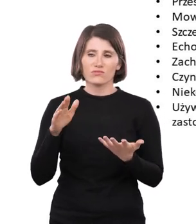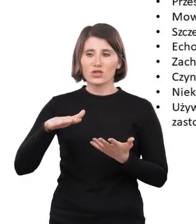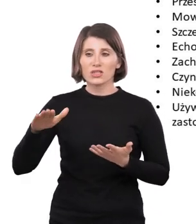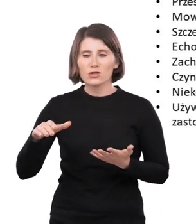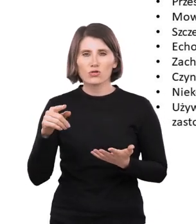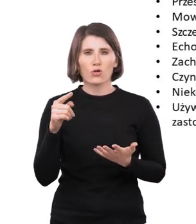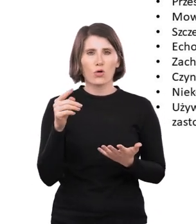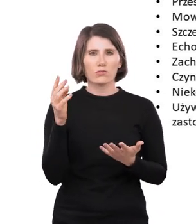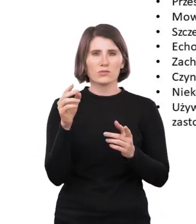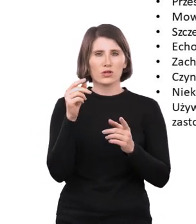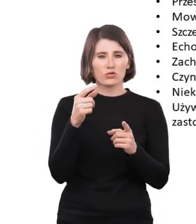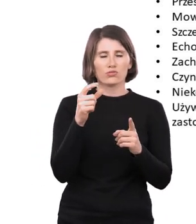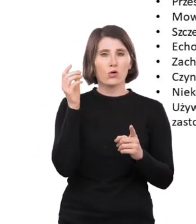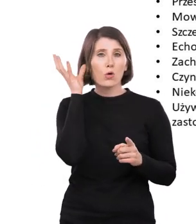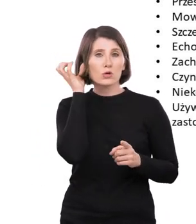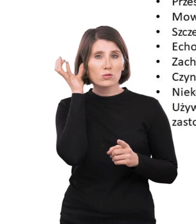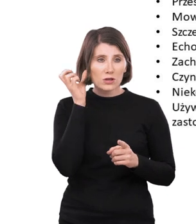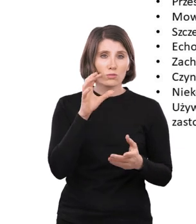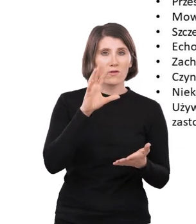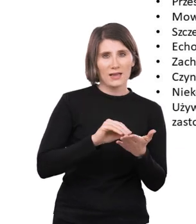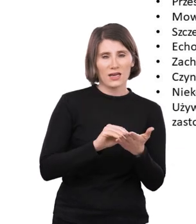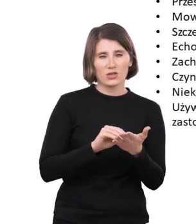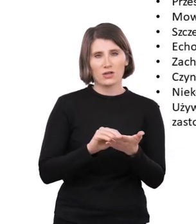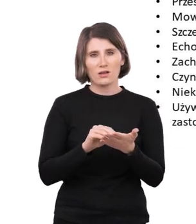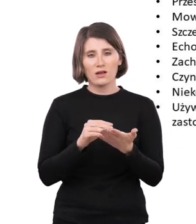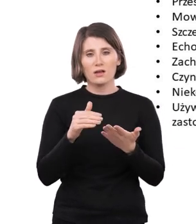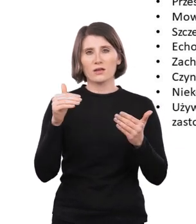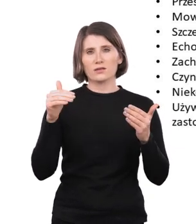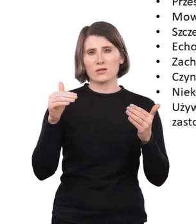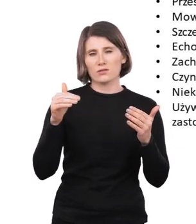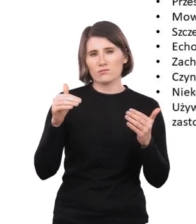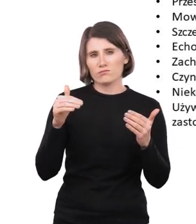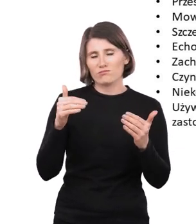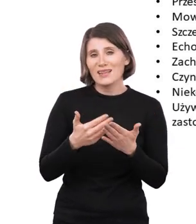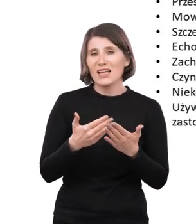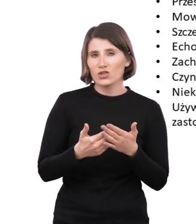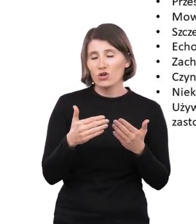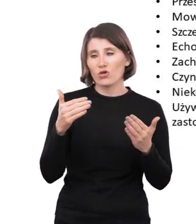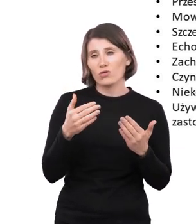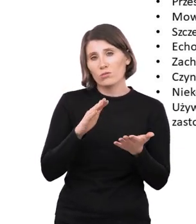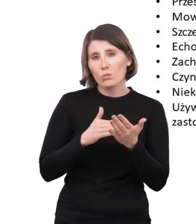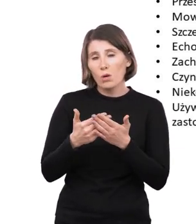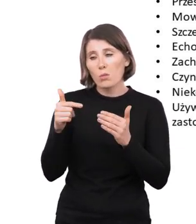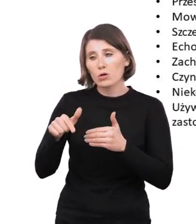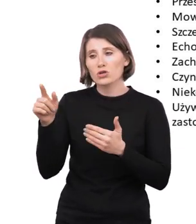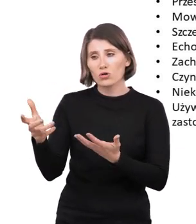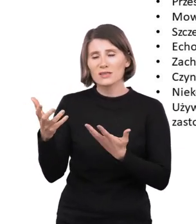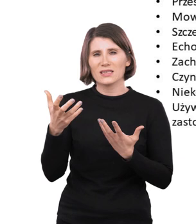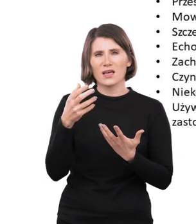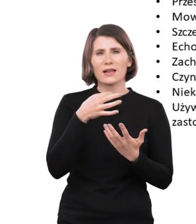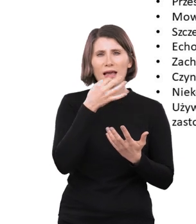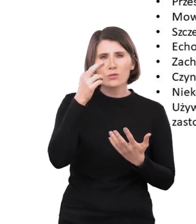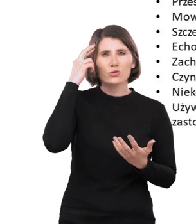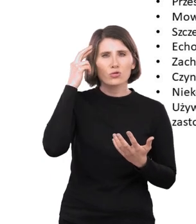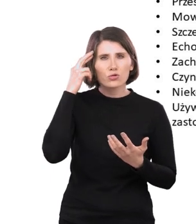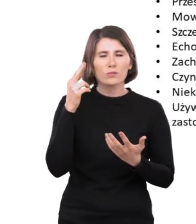sformułowanie, to je powtarza. Może to służyć albo lepszemu zrozumieniu, albo podkreśleniu czegoś, albo zwróceniu